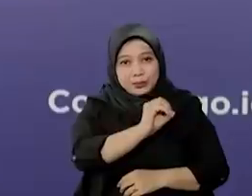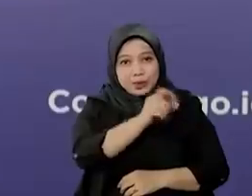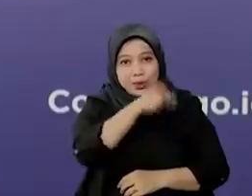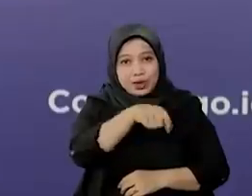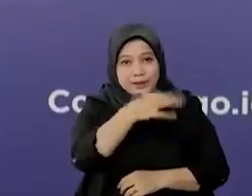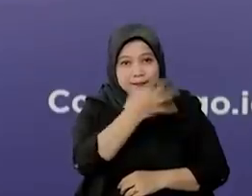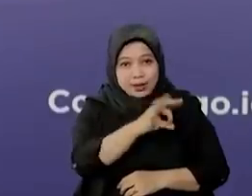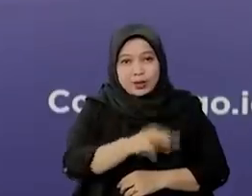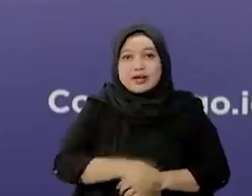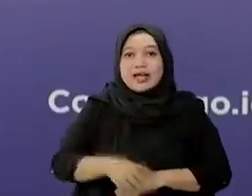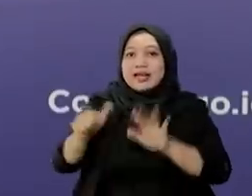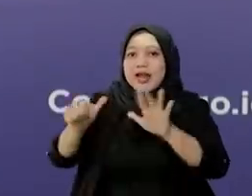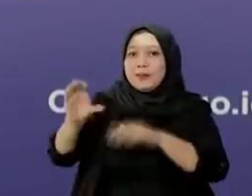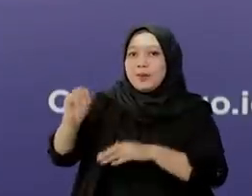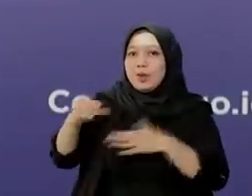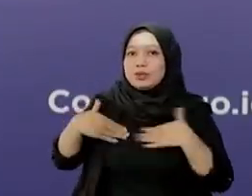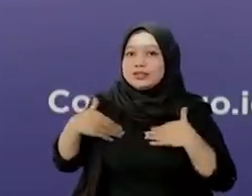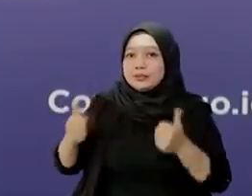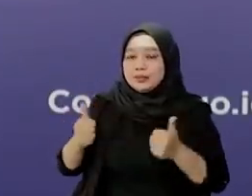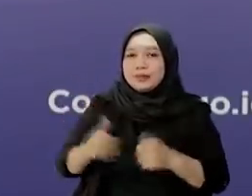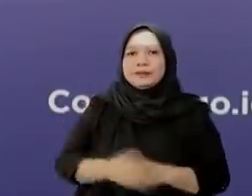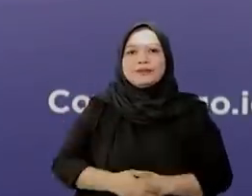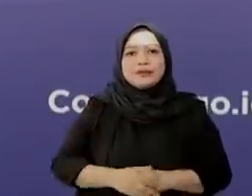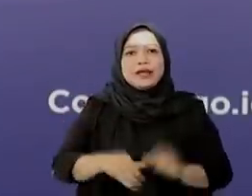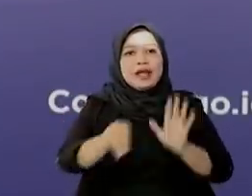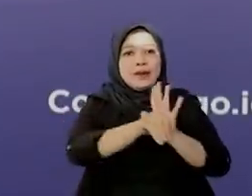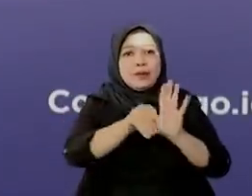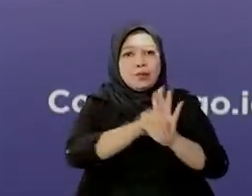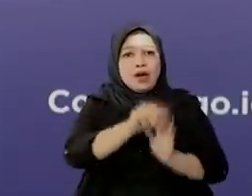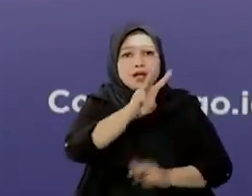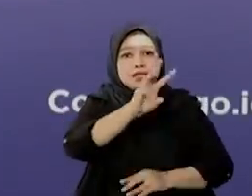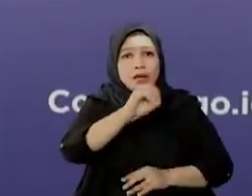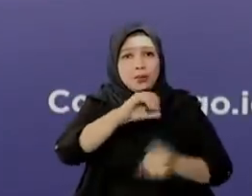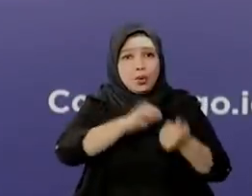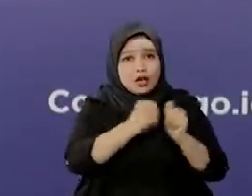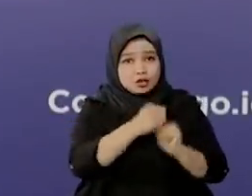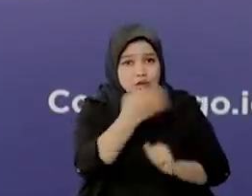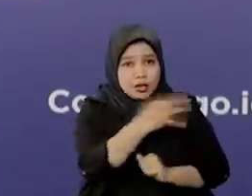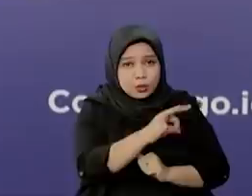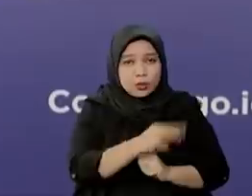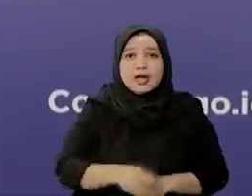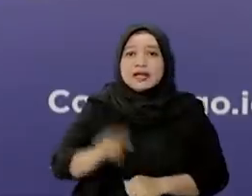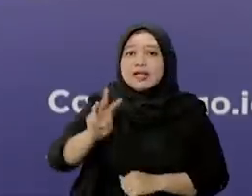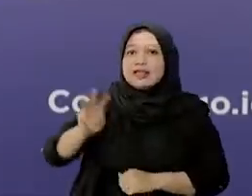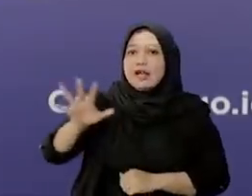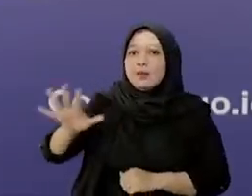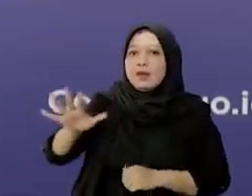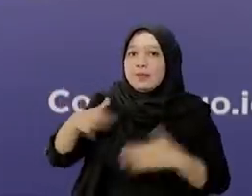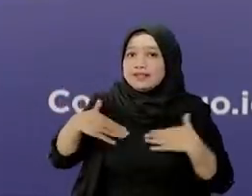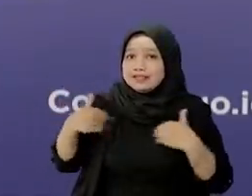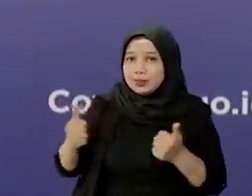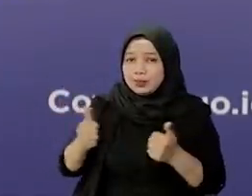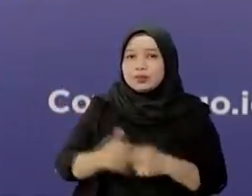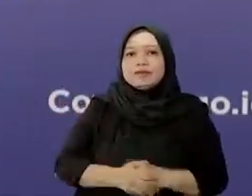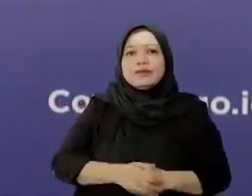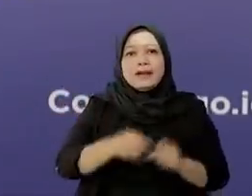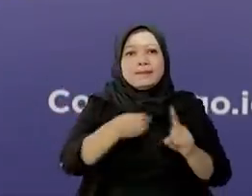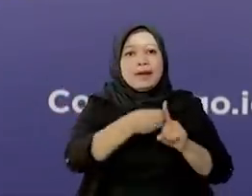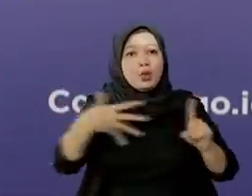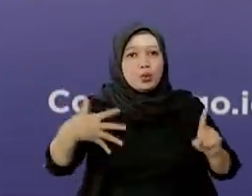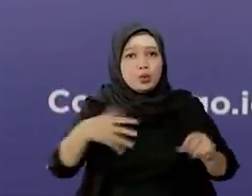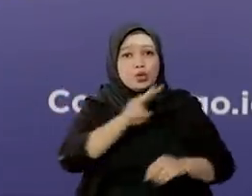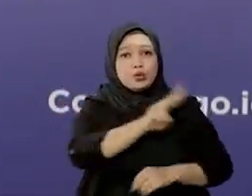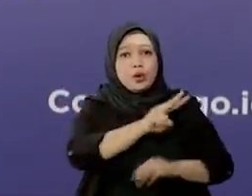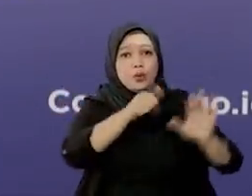60 sembuh Papua 30 kasus baru dan 35 sembuh Maluku